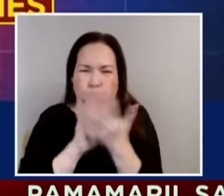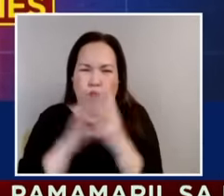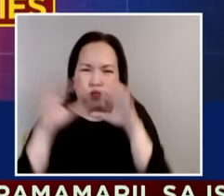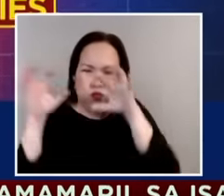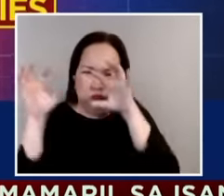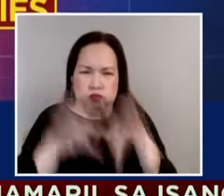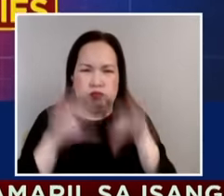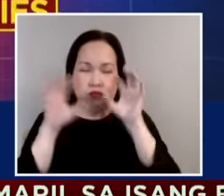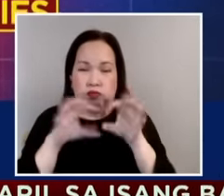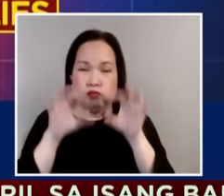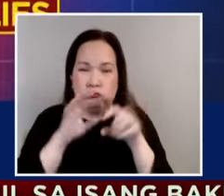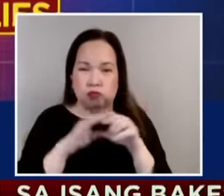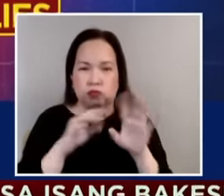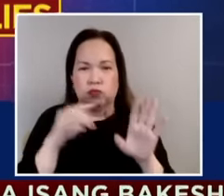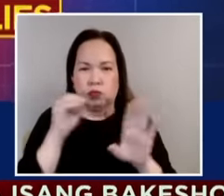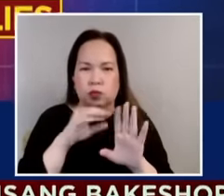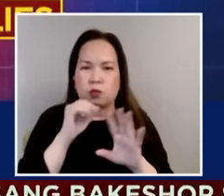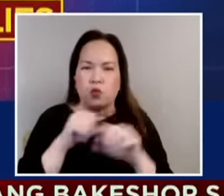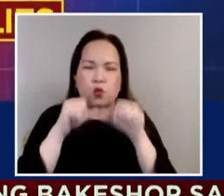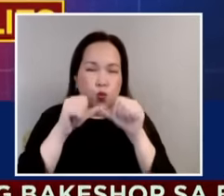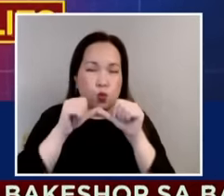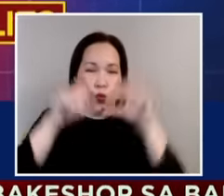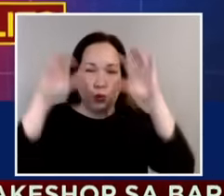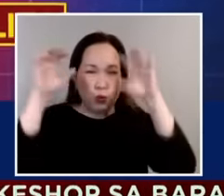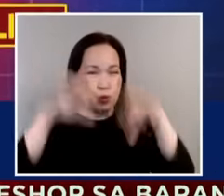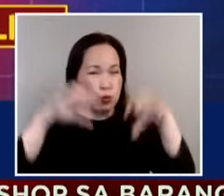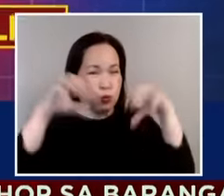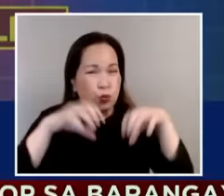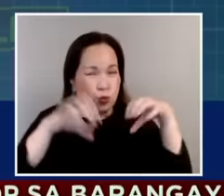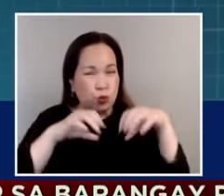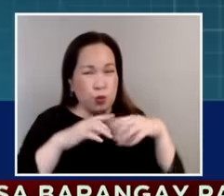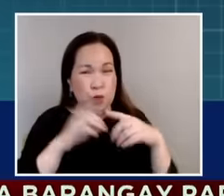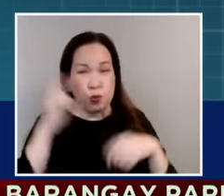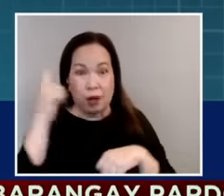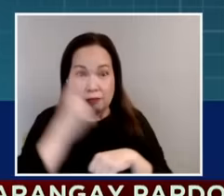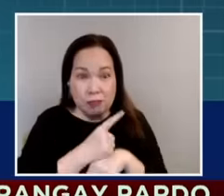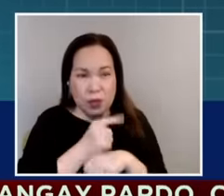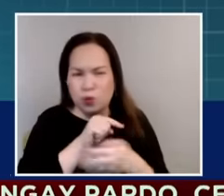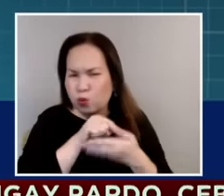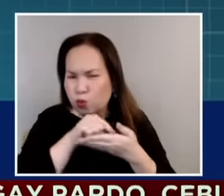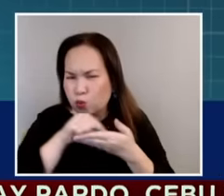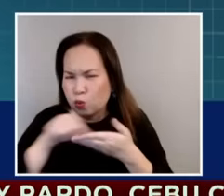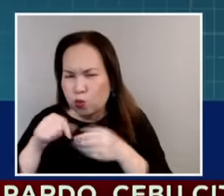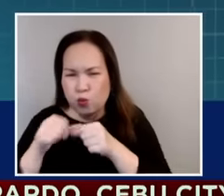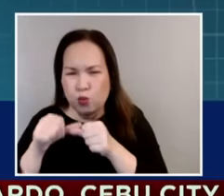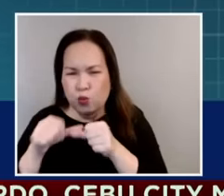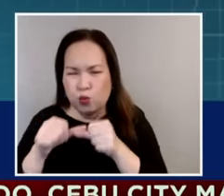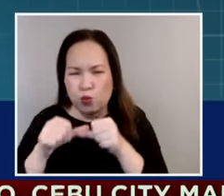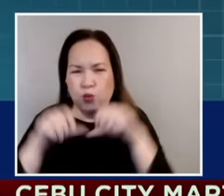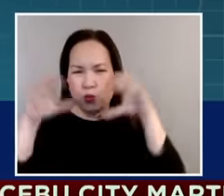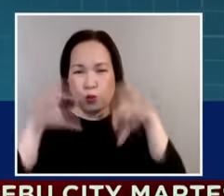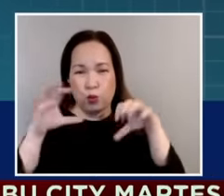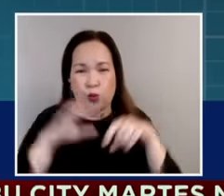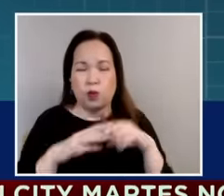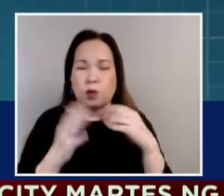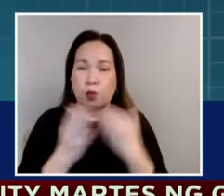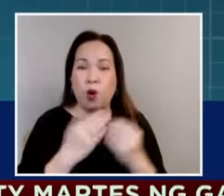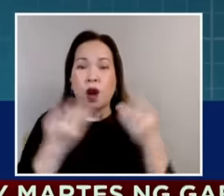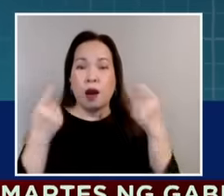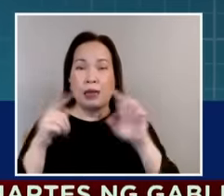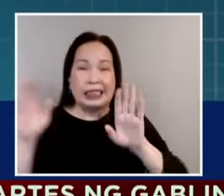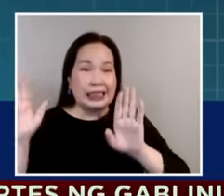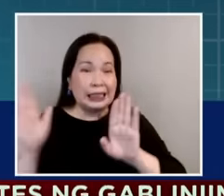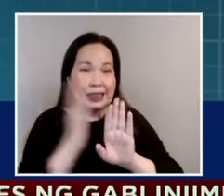sa isang lugar ng ilang araw hanggang mahigit isang linggo. Sa silangang bahagi ng bansa, madalas itong